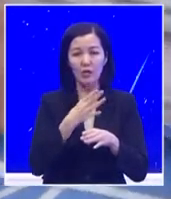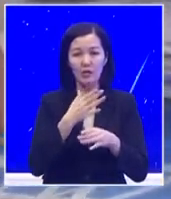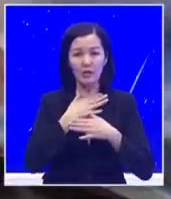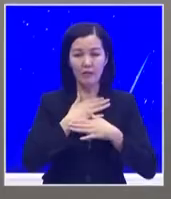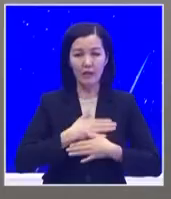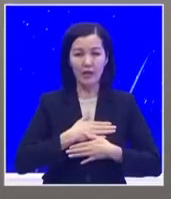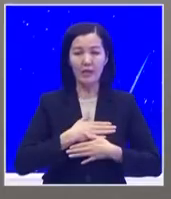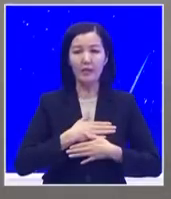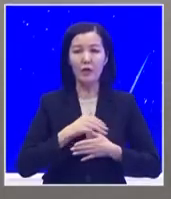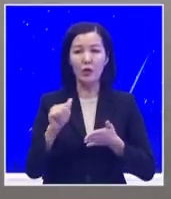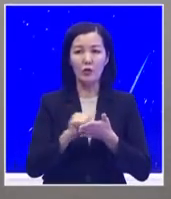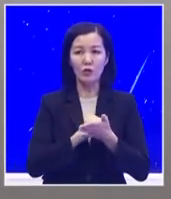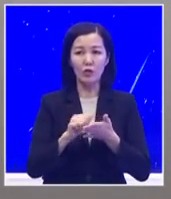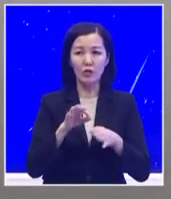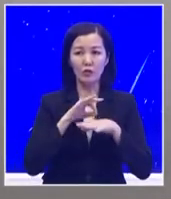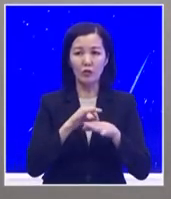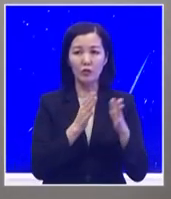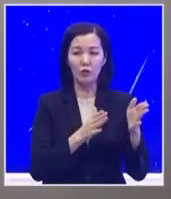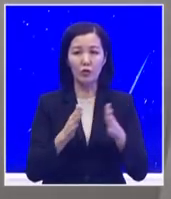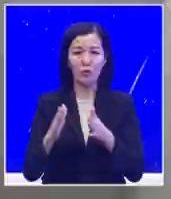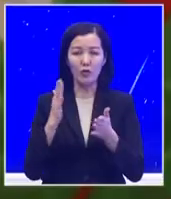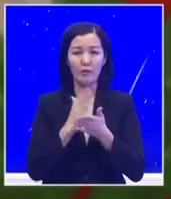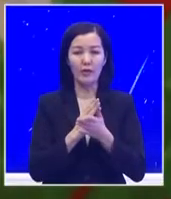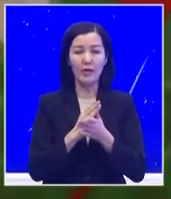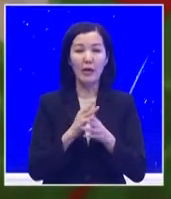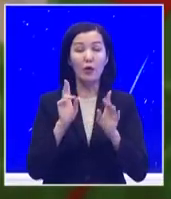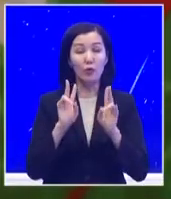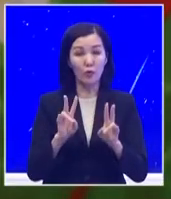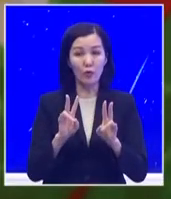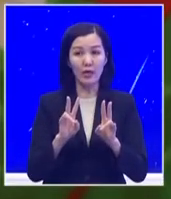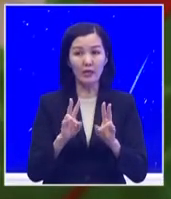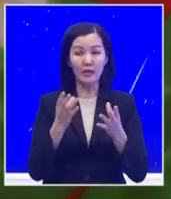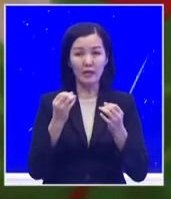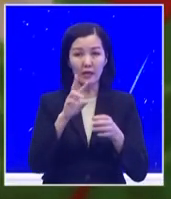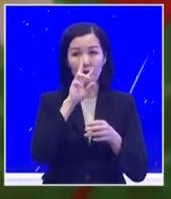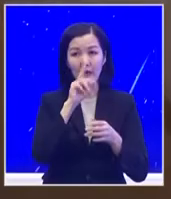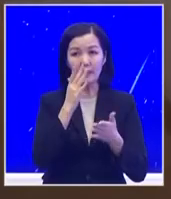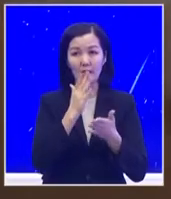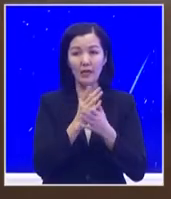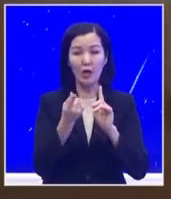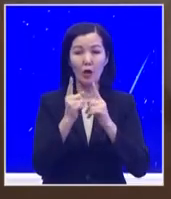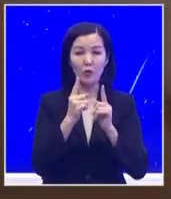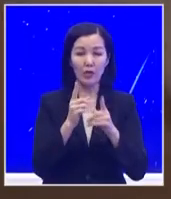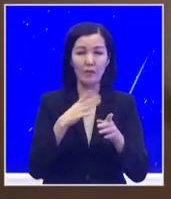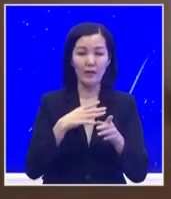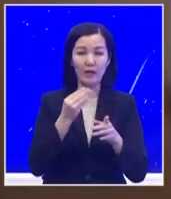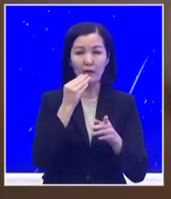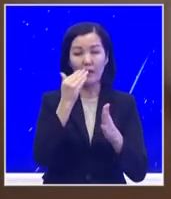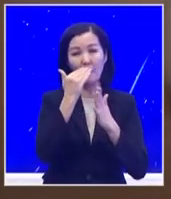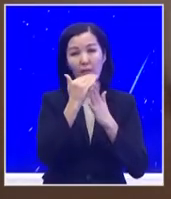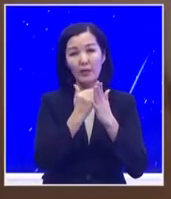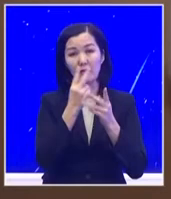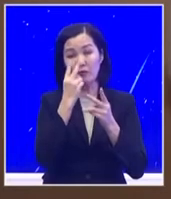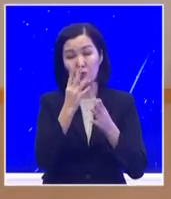бағалады. Құжаттарды жүргізуде де жүйелілік байқалды. Бірақ дәліздегі тағы бір қателік аудармада. Асмәзіріне көз